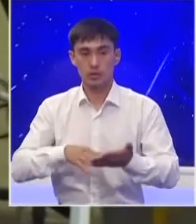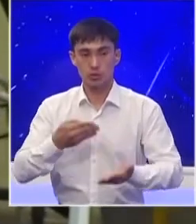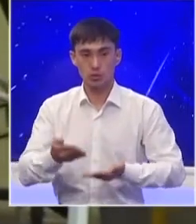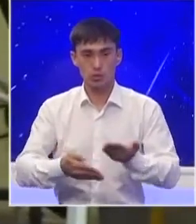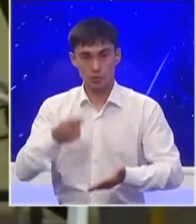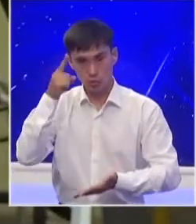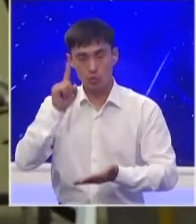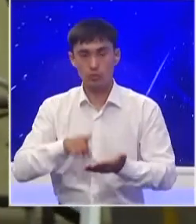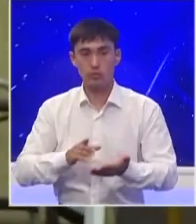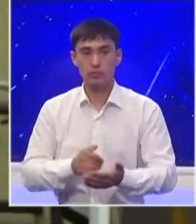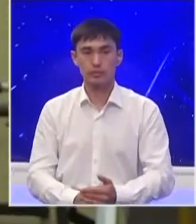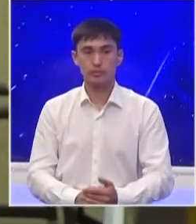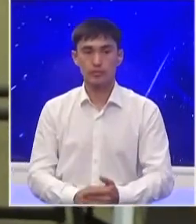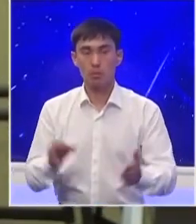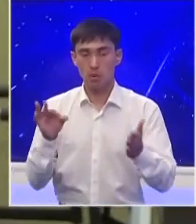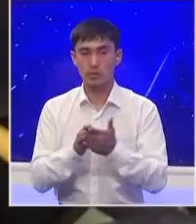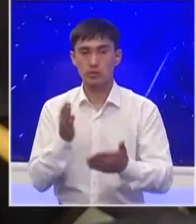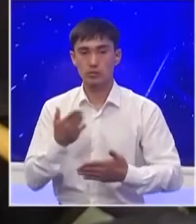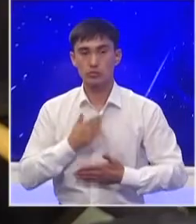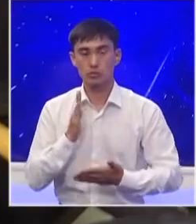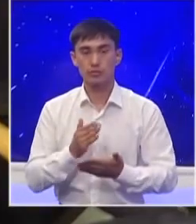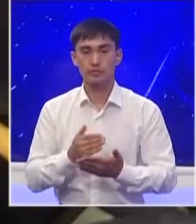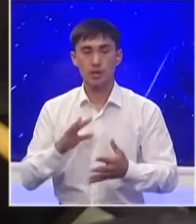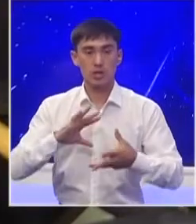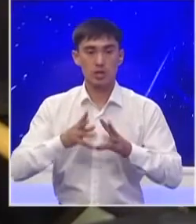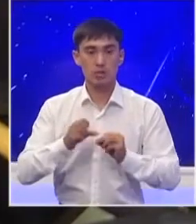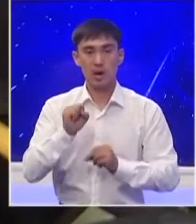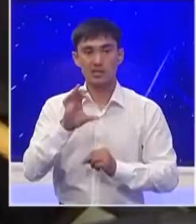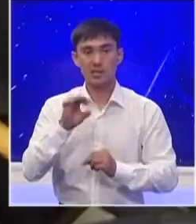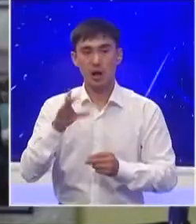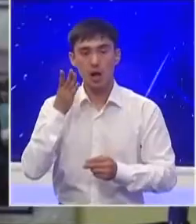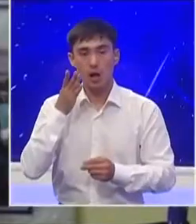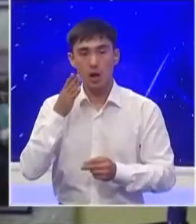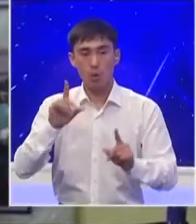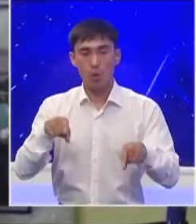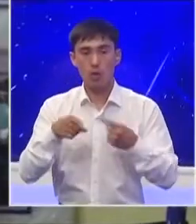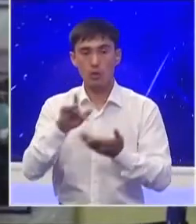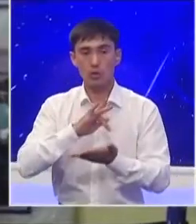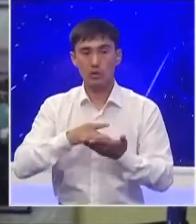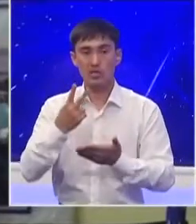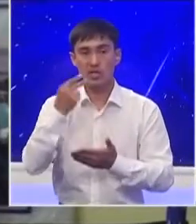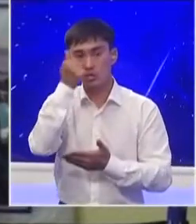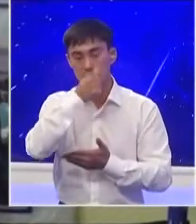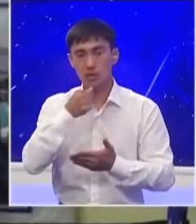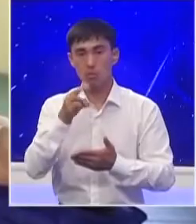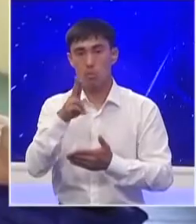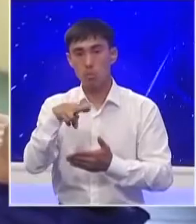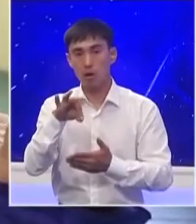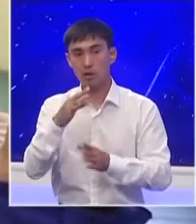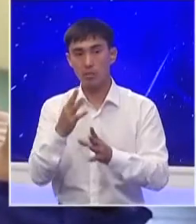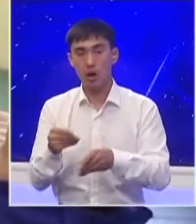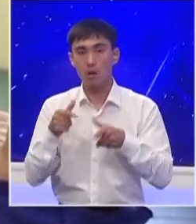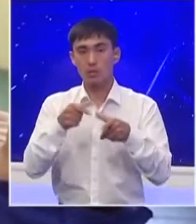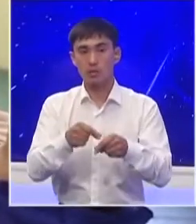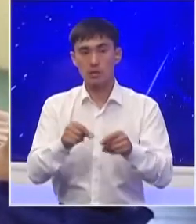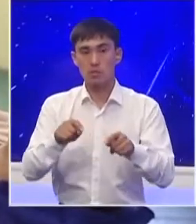деген ойда бар. Мақсатым сол. Жалпы Асар оңалту орталығы 2 жылдан бері порталмен қабылдауды бастаған. Мекеме